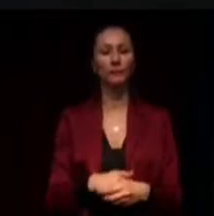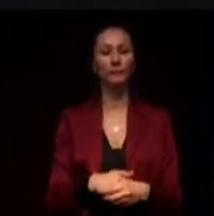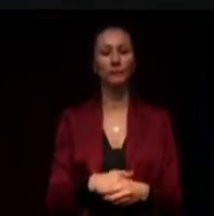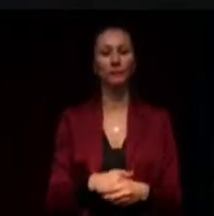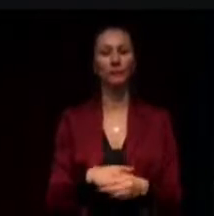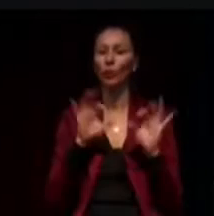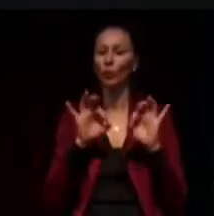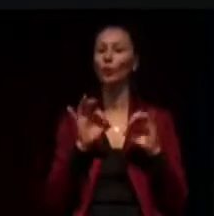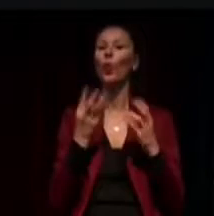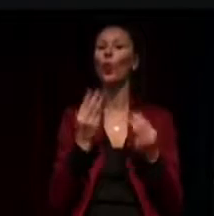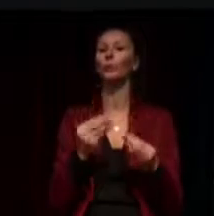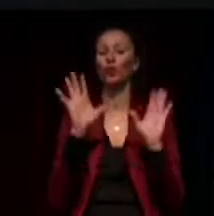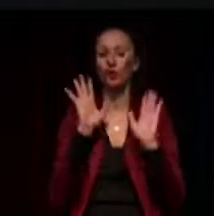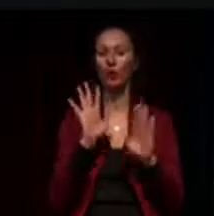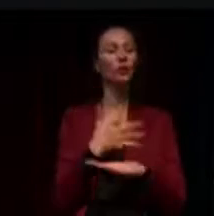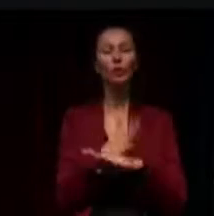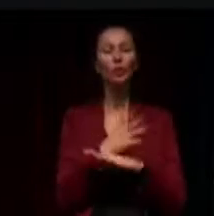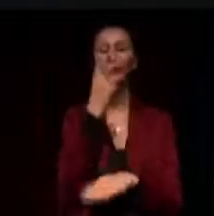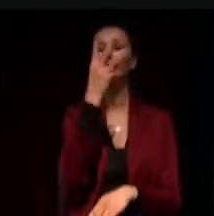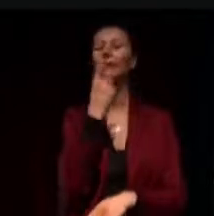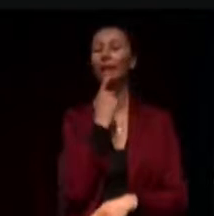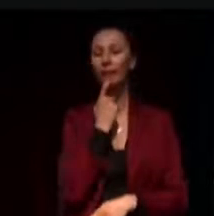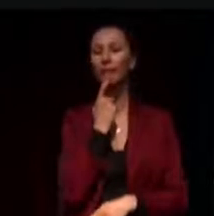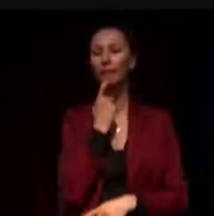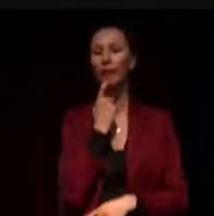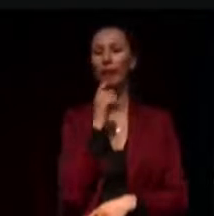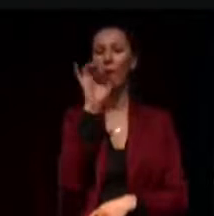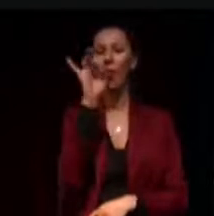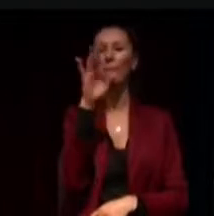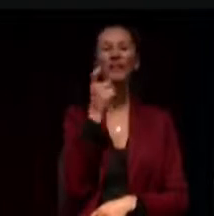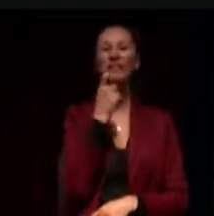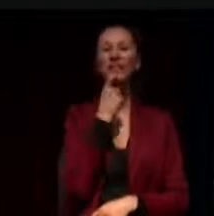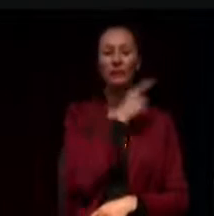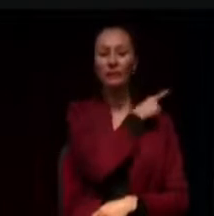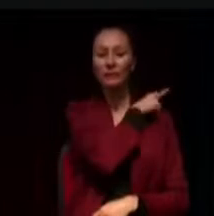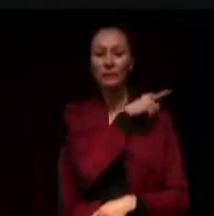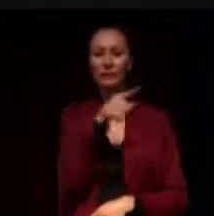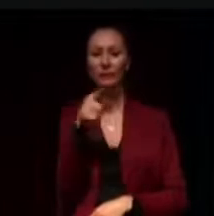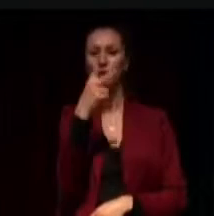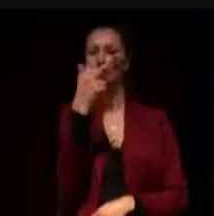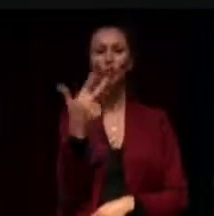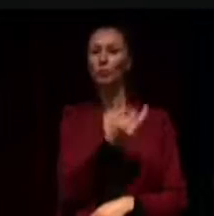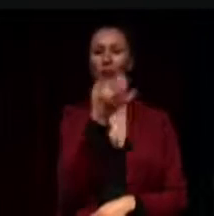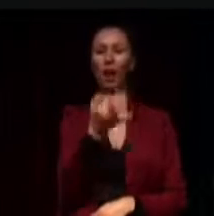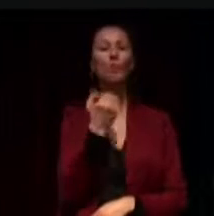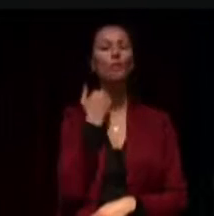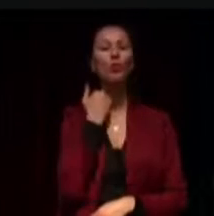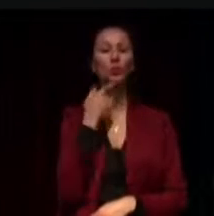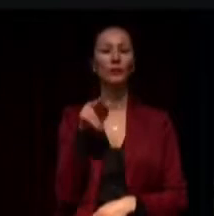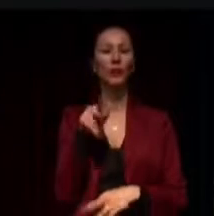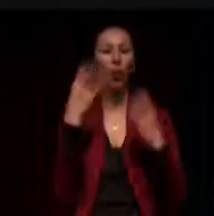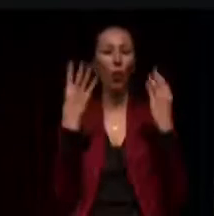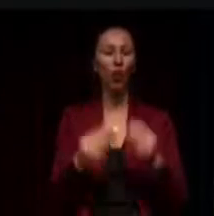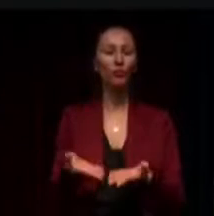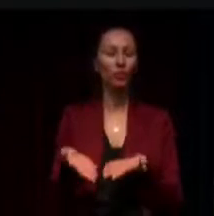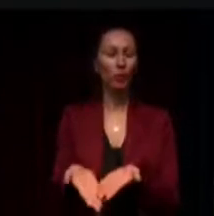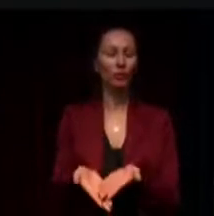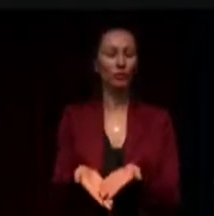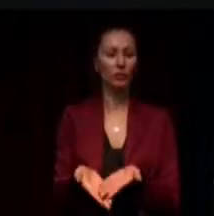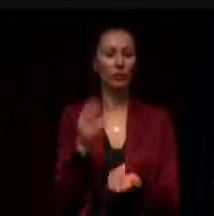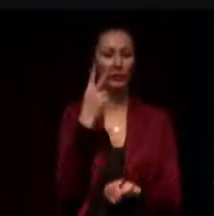Çıkmanız mümkün olmayacak. Çünkü 2 yılda, 15 yılda yapılan 3 milyara yakın borçlanma gerçekleşti